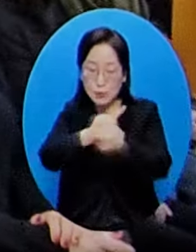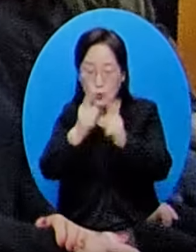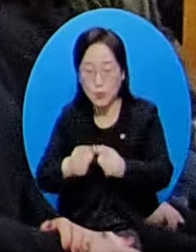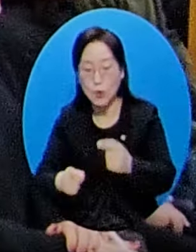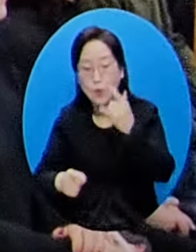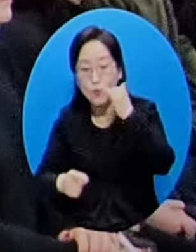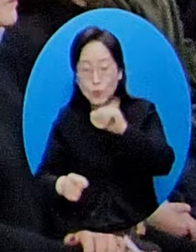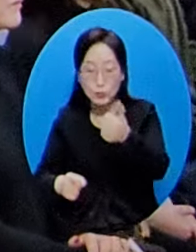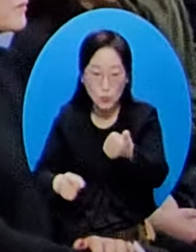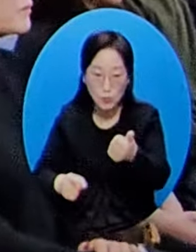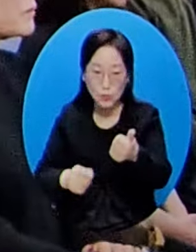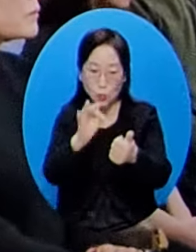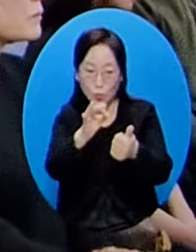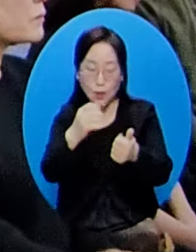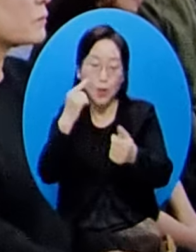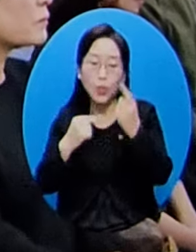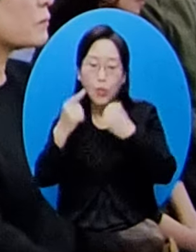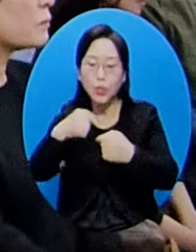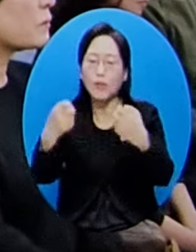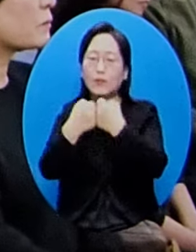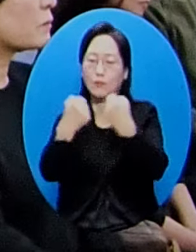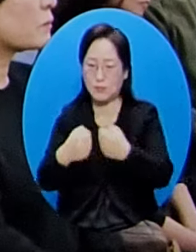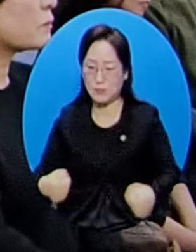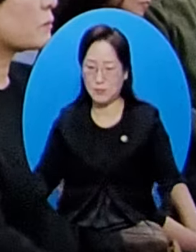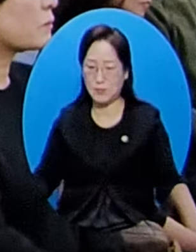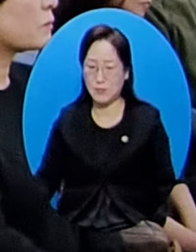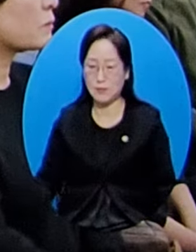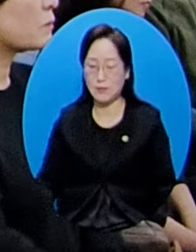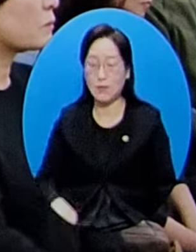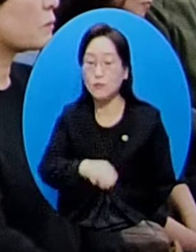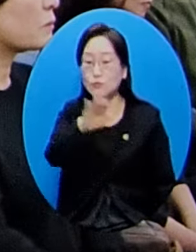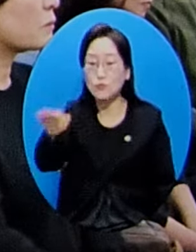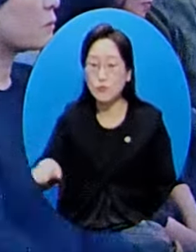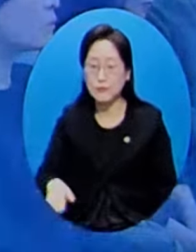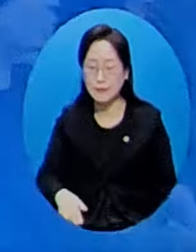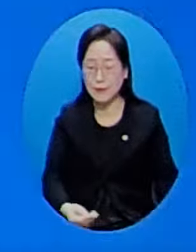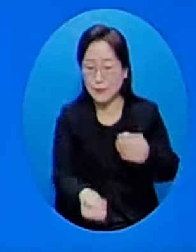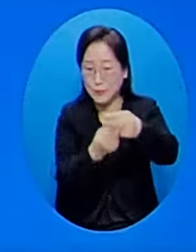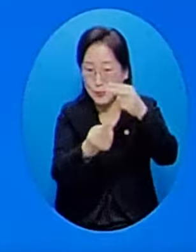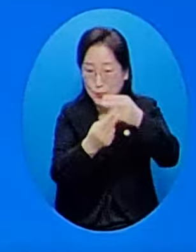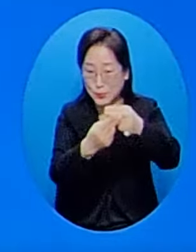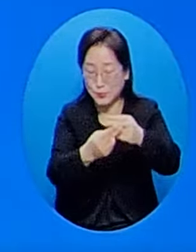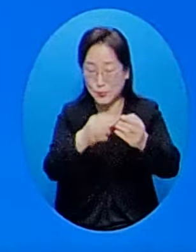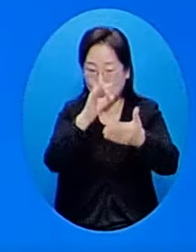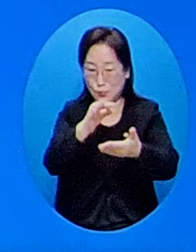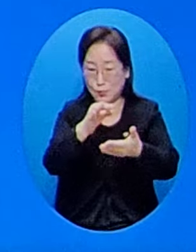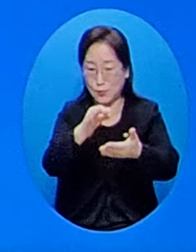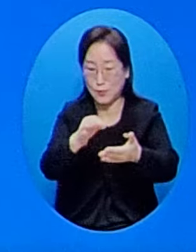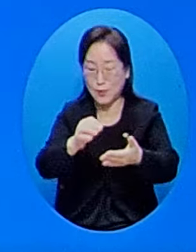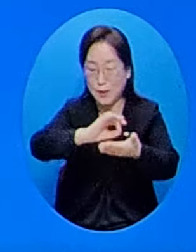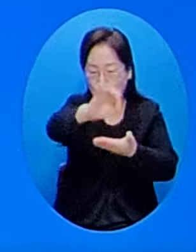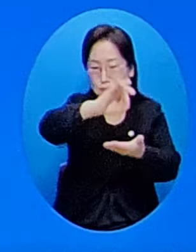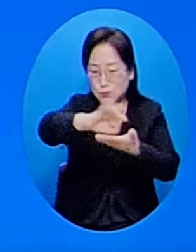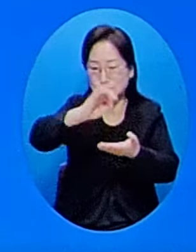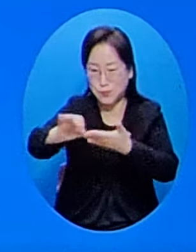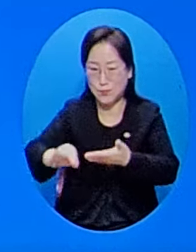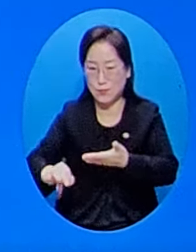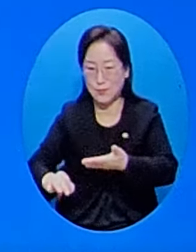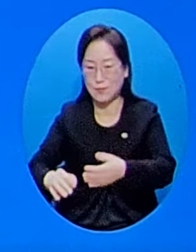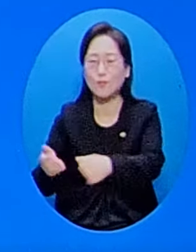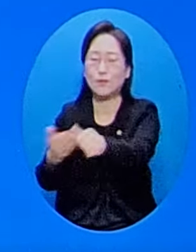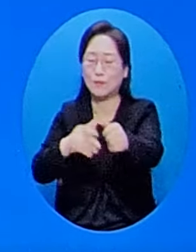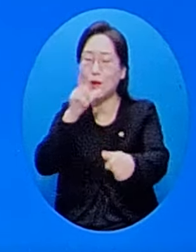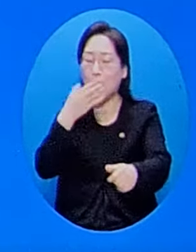싸움하느라고 원수가 되더라고요. 여러분, 많이 가진 거 많이 흩어서 쓸 때 더 보일 줄 믿습니다. 돈을 모으기만 하고 쓰지